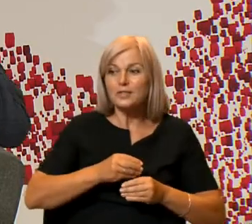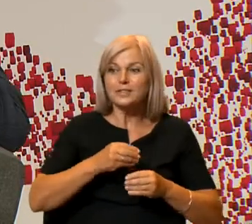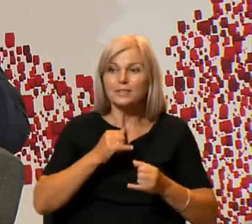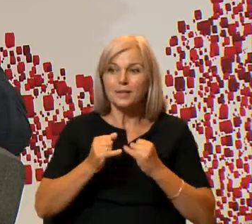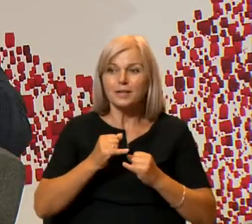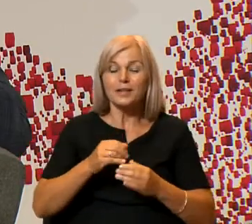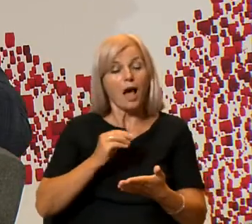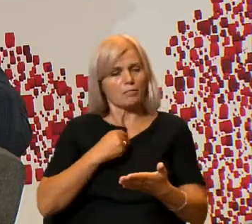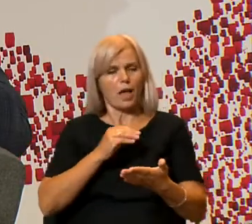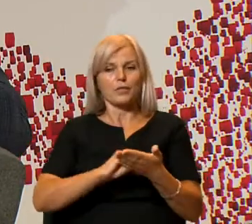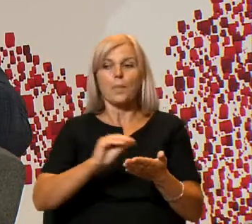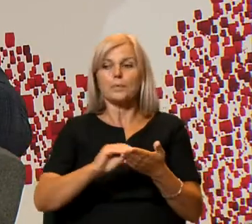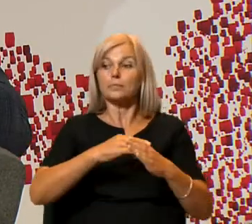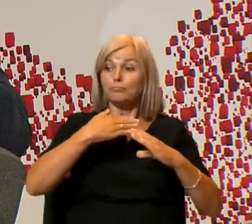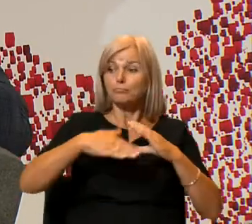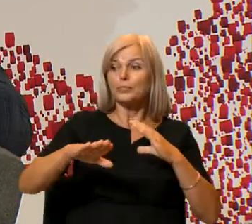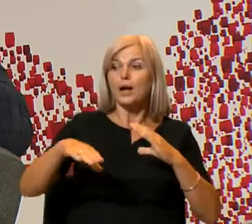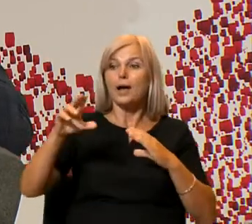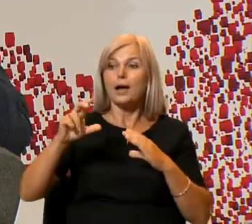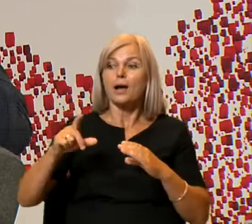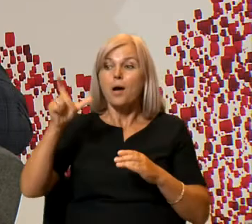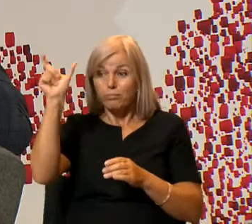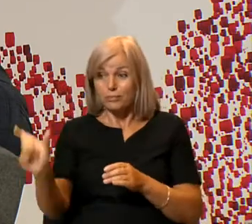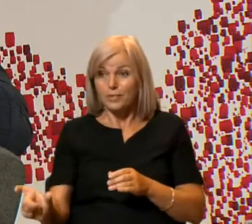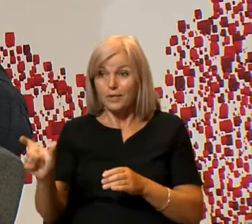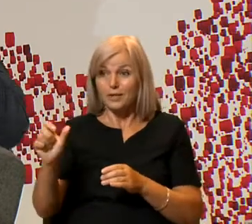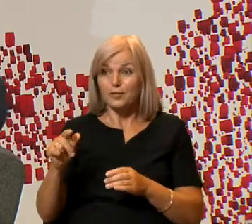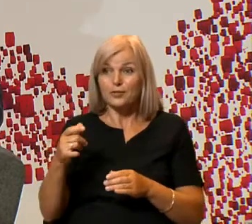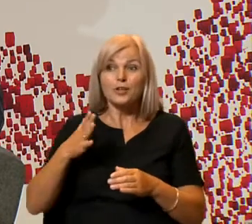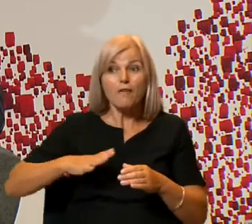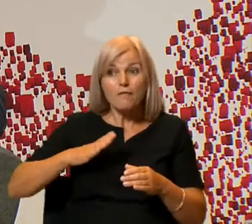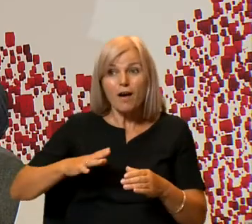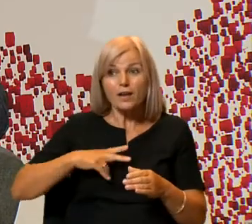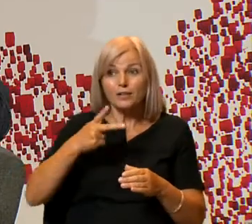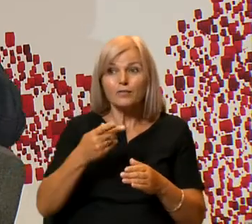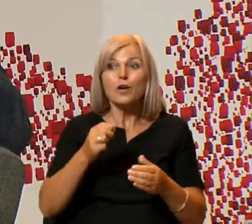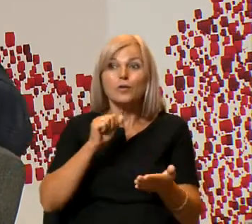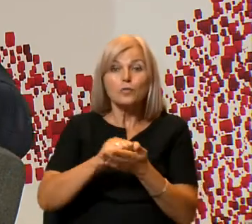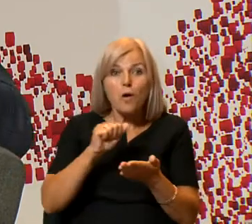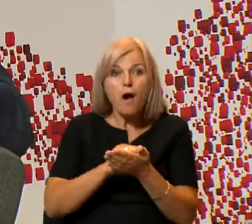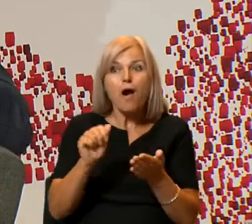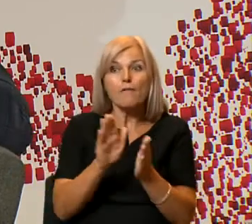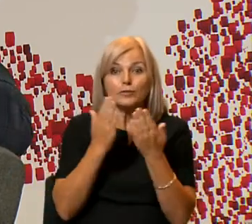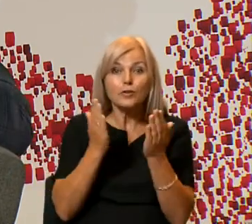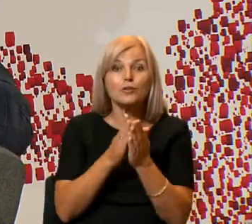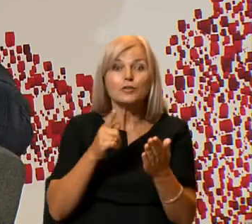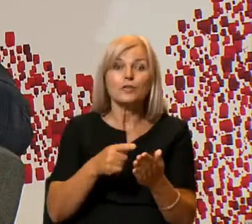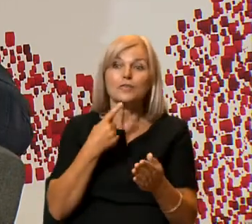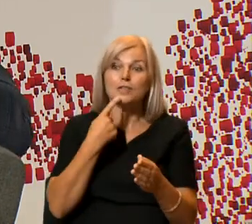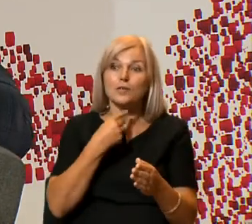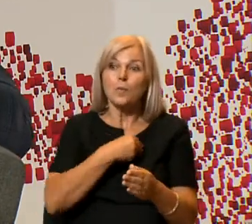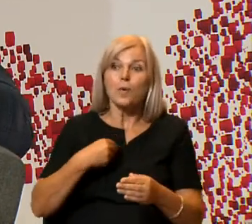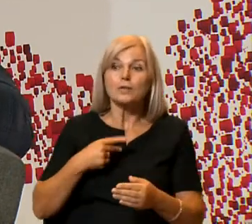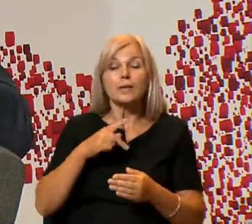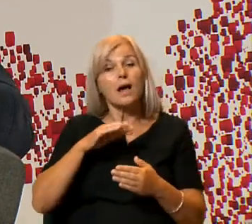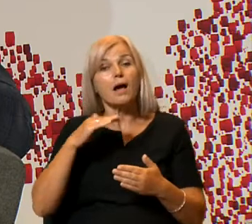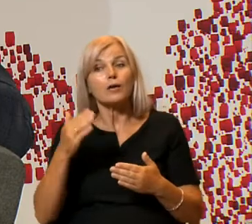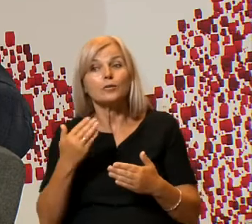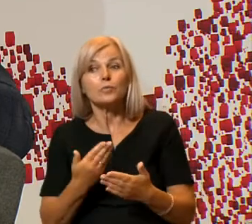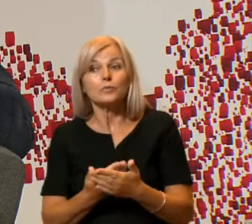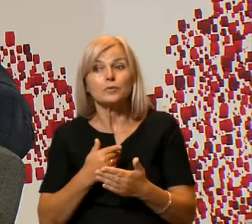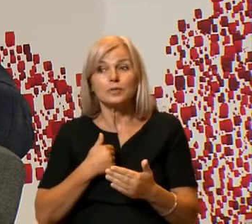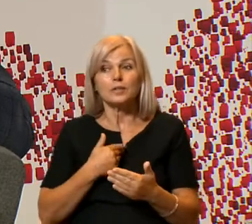do Hartmuta Rozy z zapytaniem, czy nie warto byłoby wydać jego książkę w języku polskim, i autoresponder odpowiedział mi, że ze